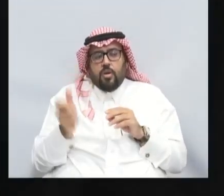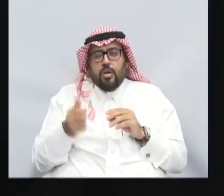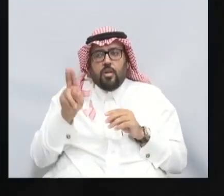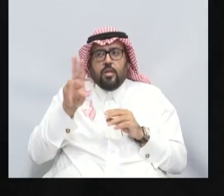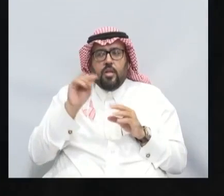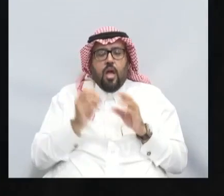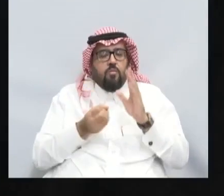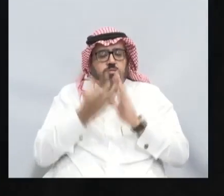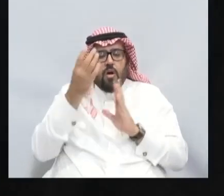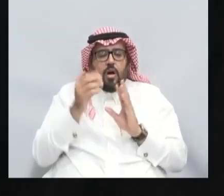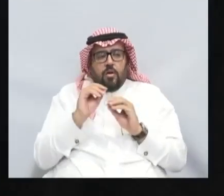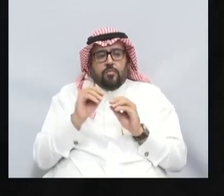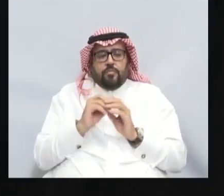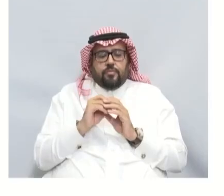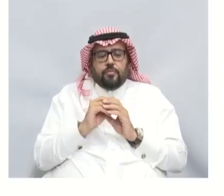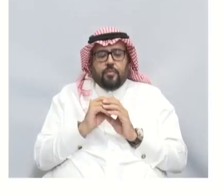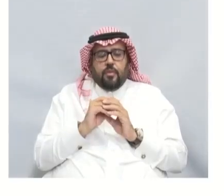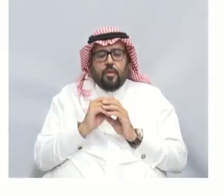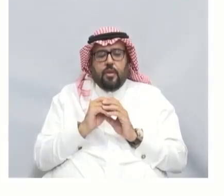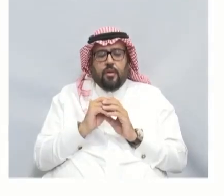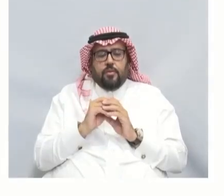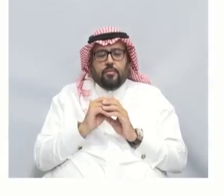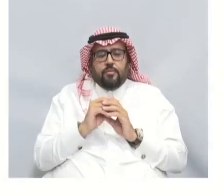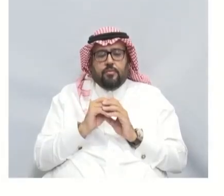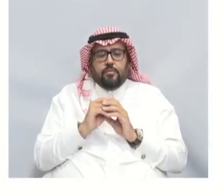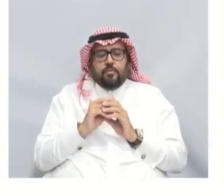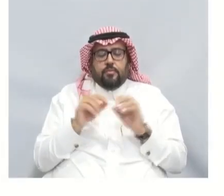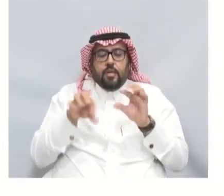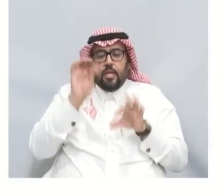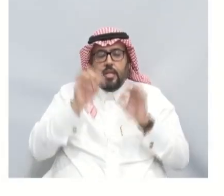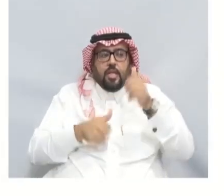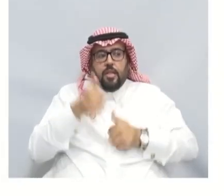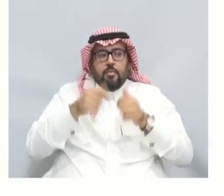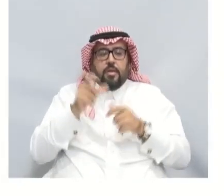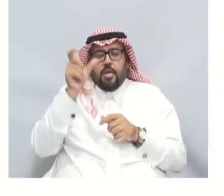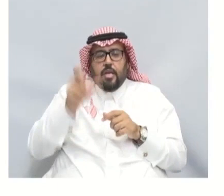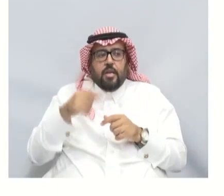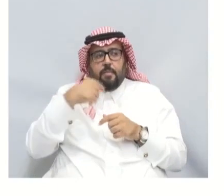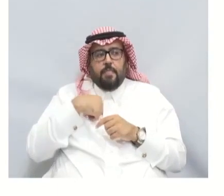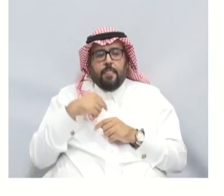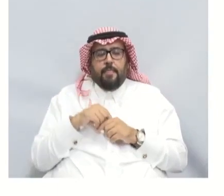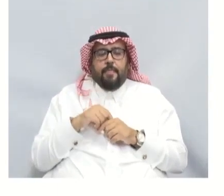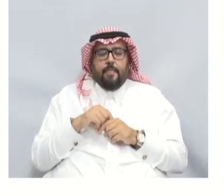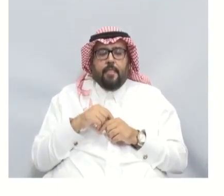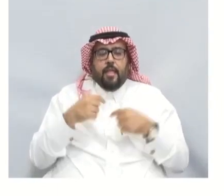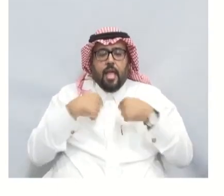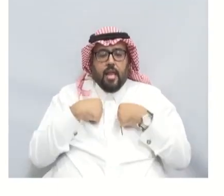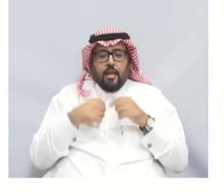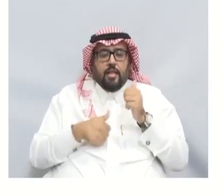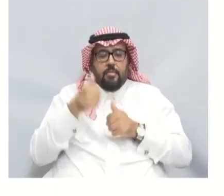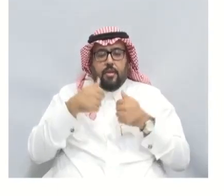ماذا الثوران لتلك ماذا لتلك البراكين. اختبر نفسك، سوف نصل إلى نختبر